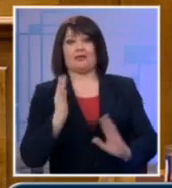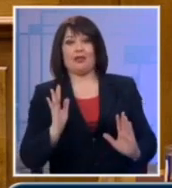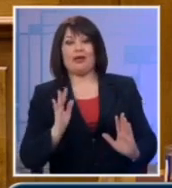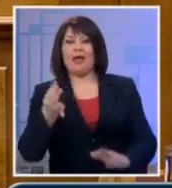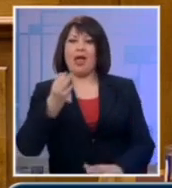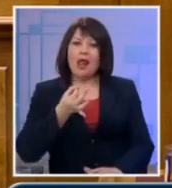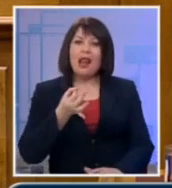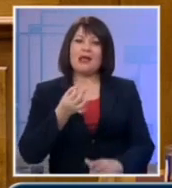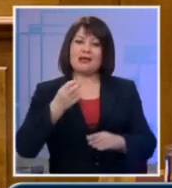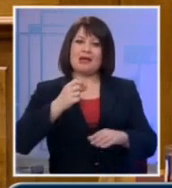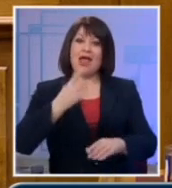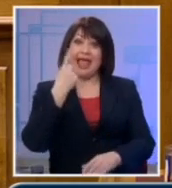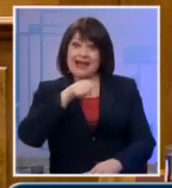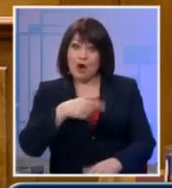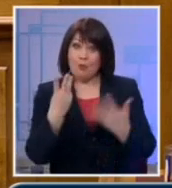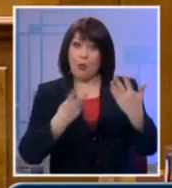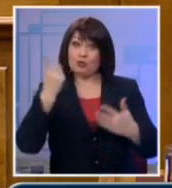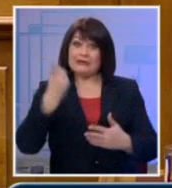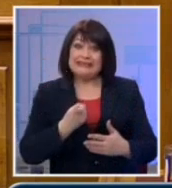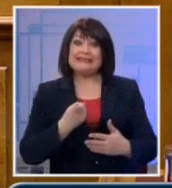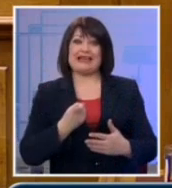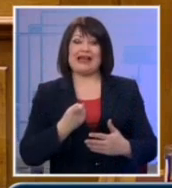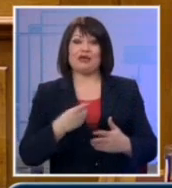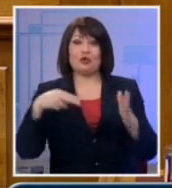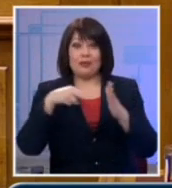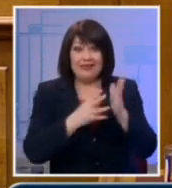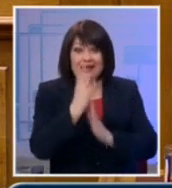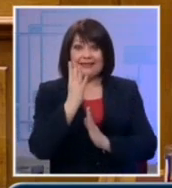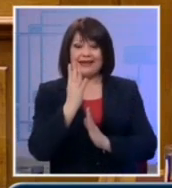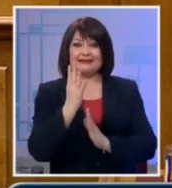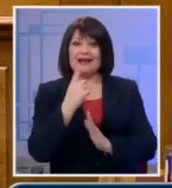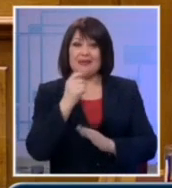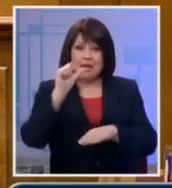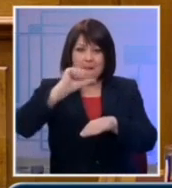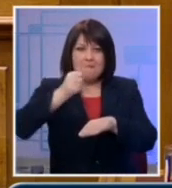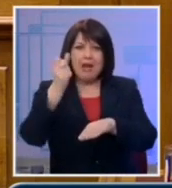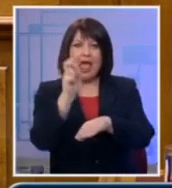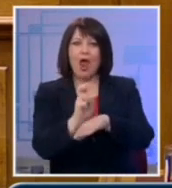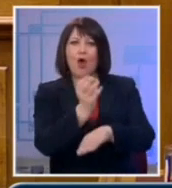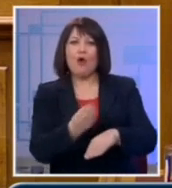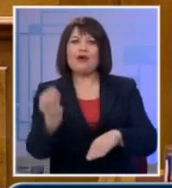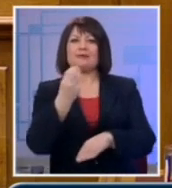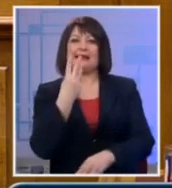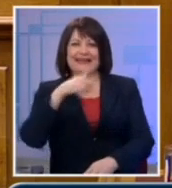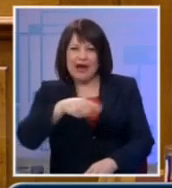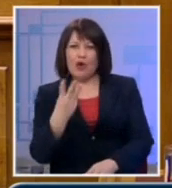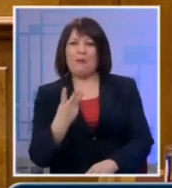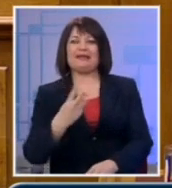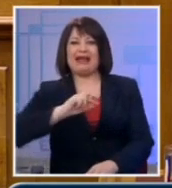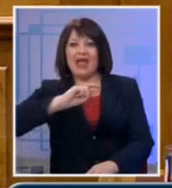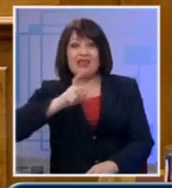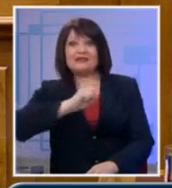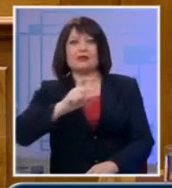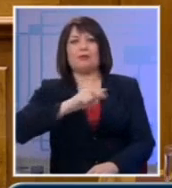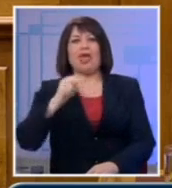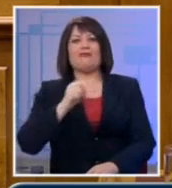Μιλούσα για πλεόνασμα 1,8% το 2014, δηλαδή περίπου 3,3 δισεκατομμύρια ευρώ.